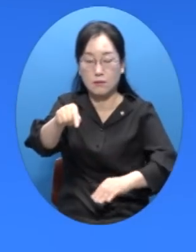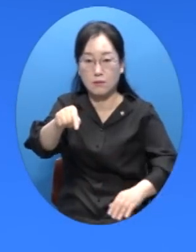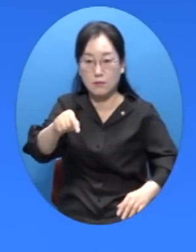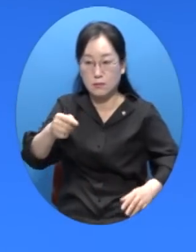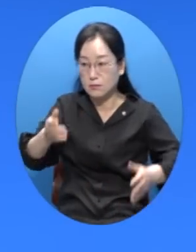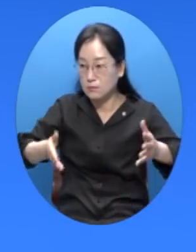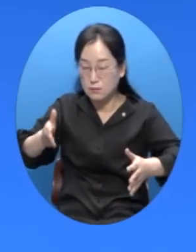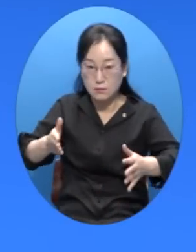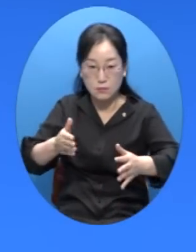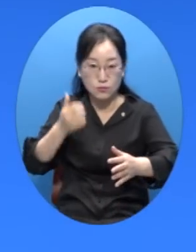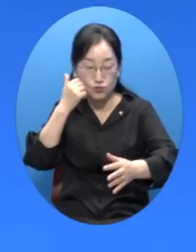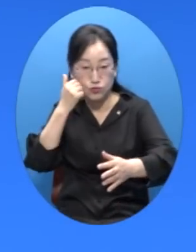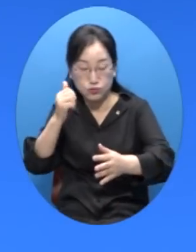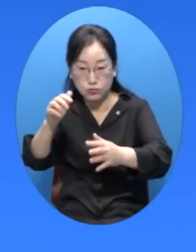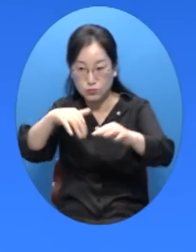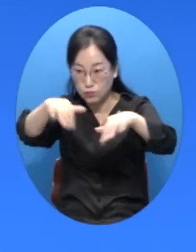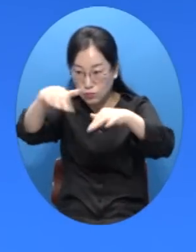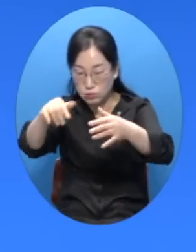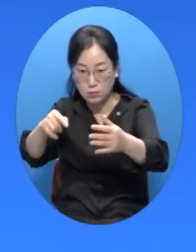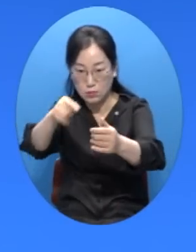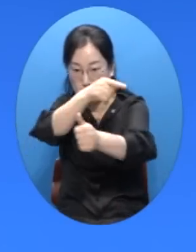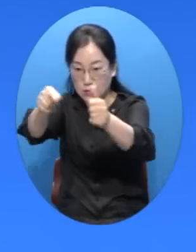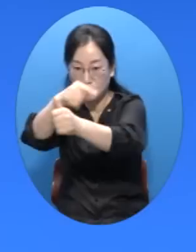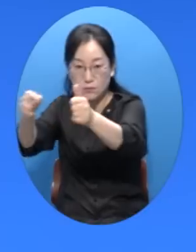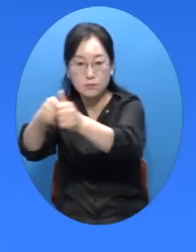여러 사람을 다치게 하고